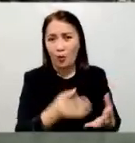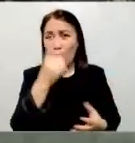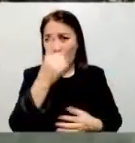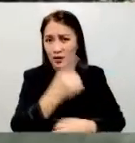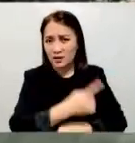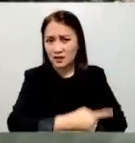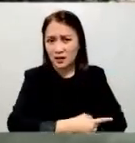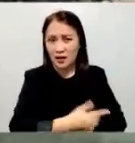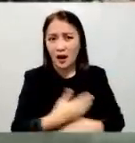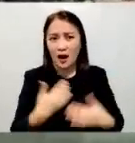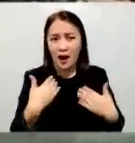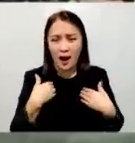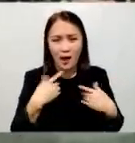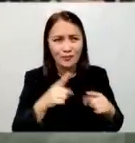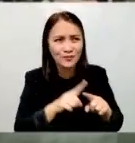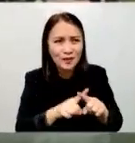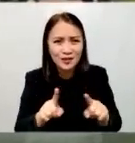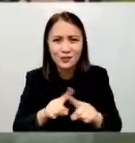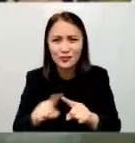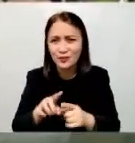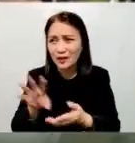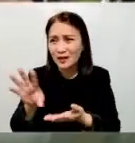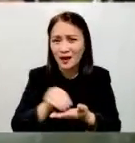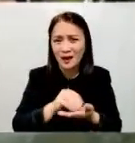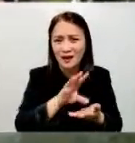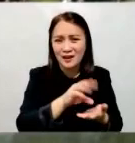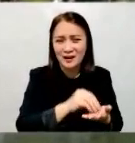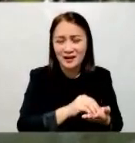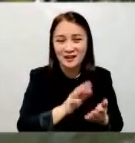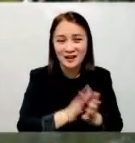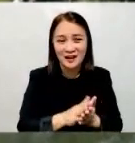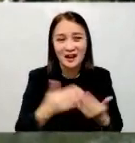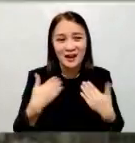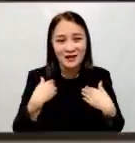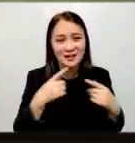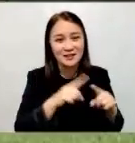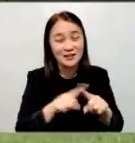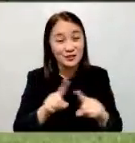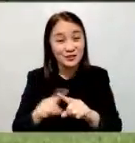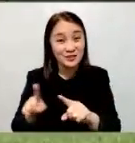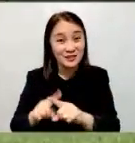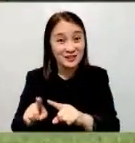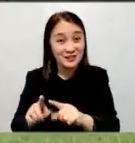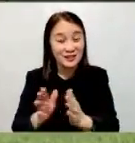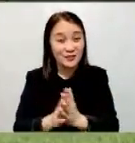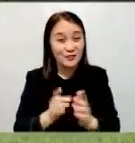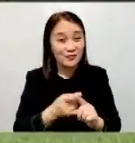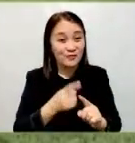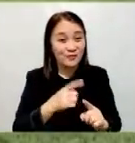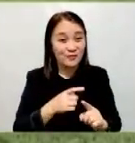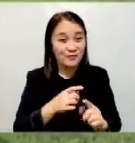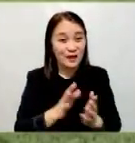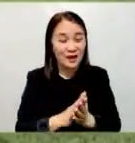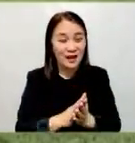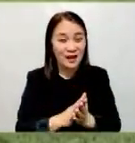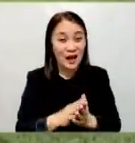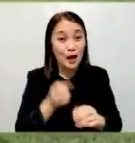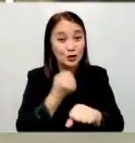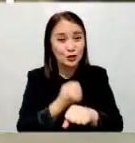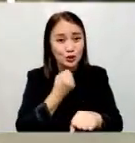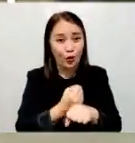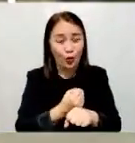Torres Farm ang mga replika ng mga sikat na tourist spots sa iba't ibang bansa. Gaya ng Stonehenge sa United